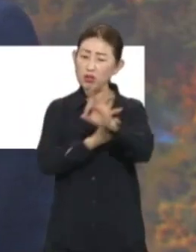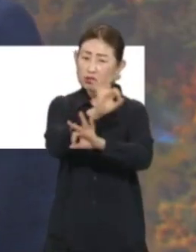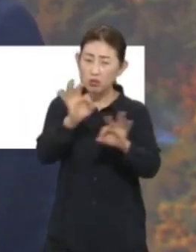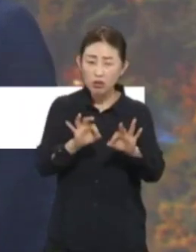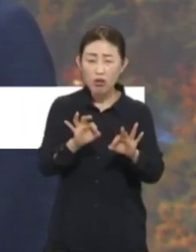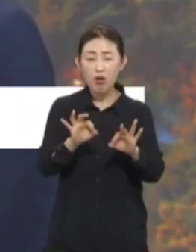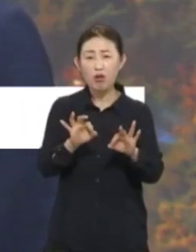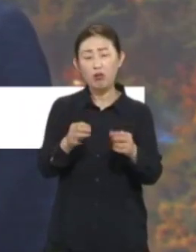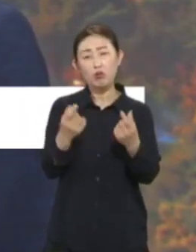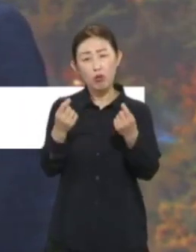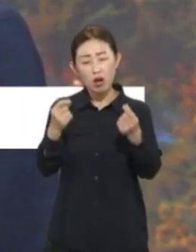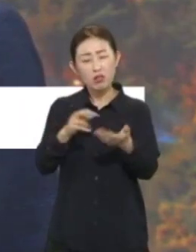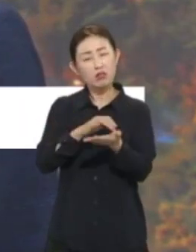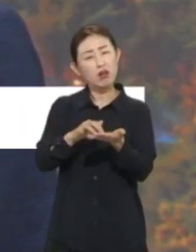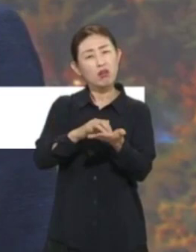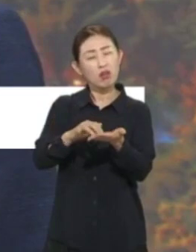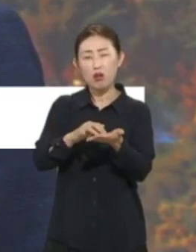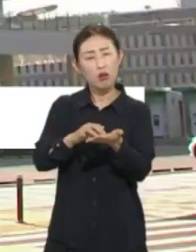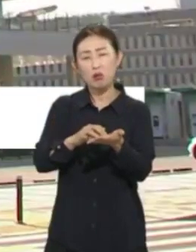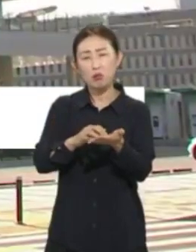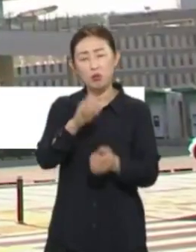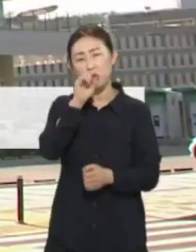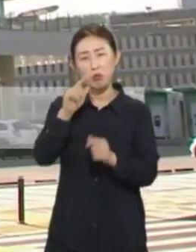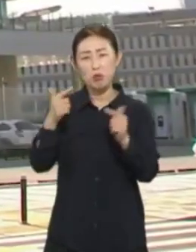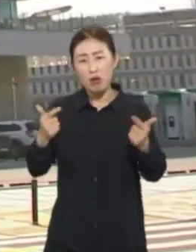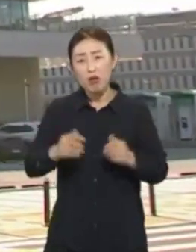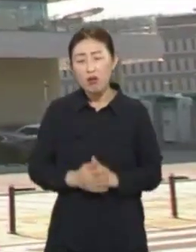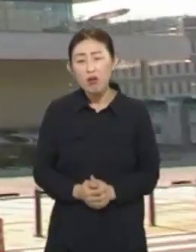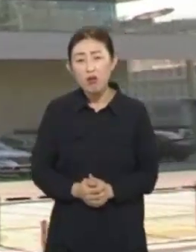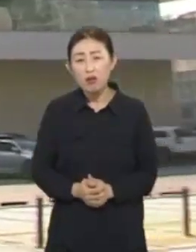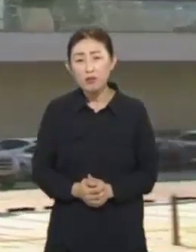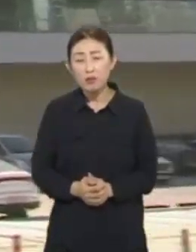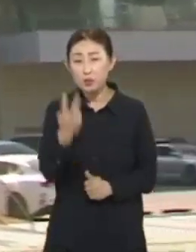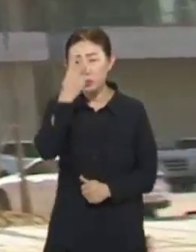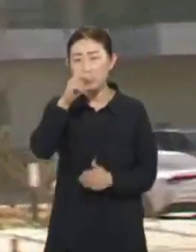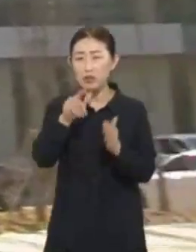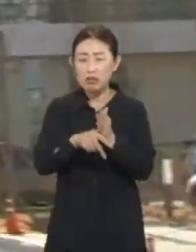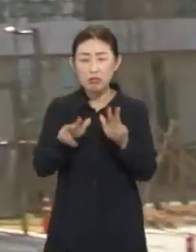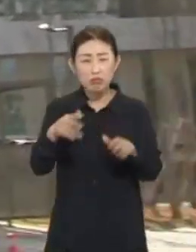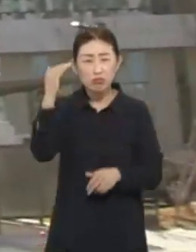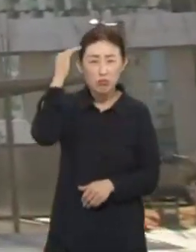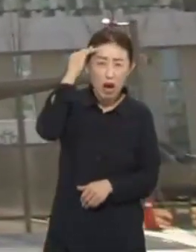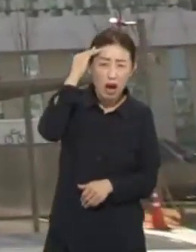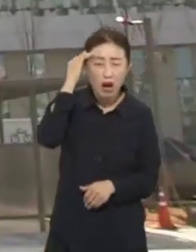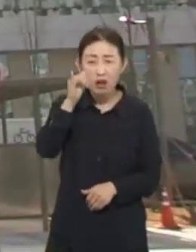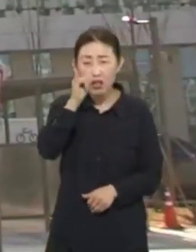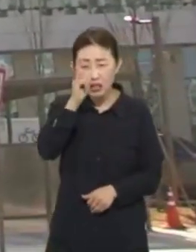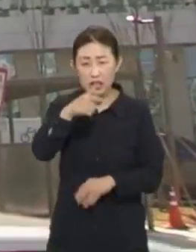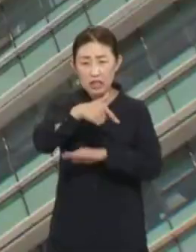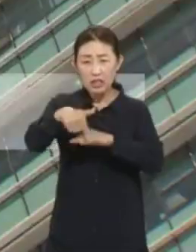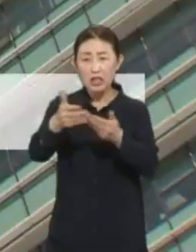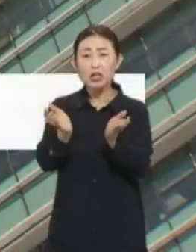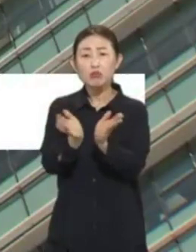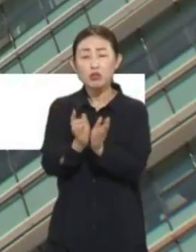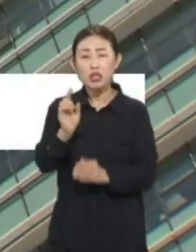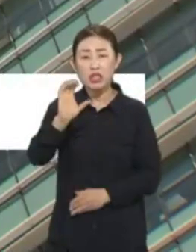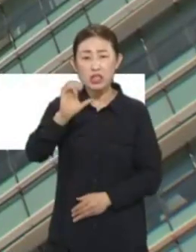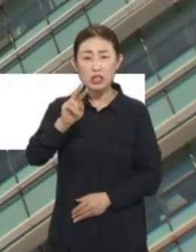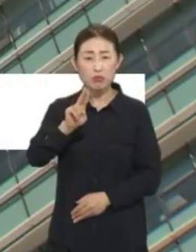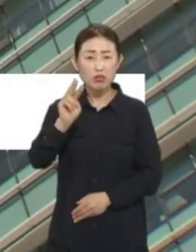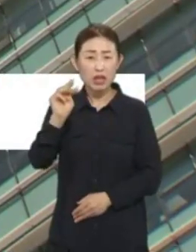따지기에는 무리가 따르는 사업이다라고 생각을 합니다. 조사 과정에 또 다른 암초도 만났습니다. 기재부가 CVM,